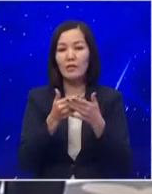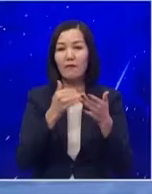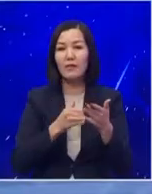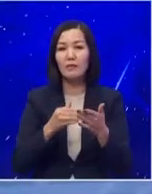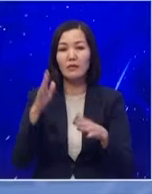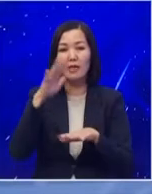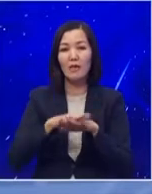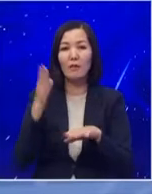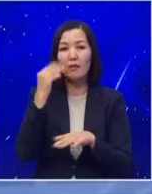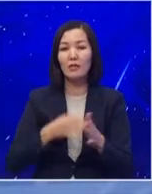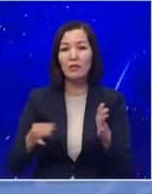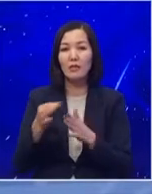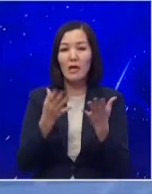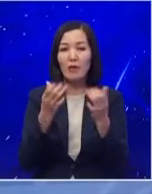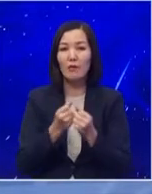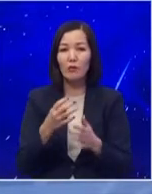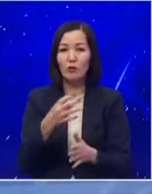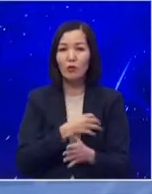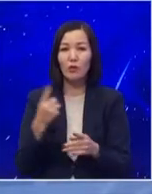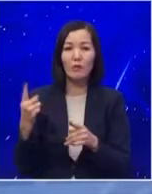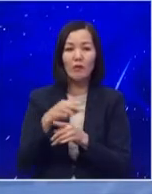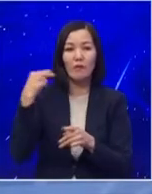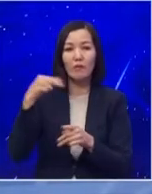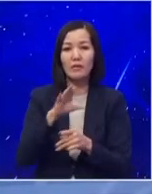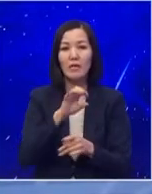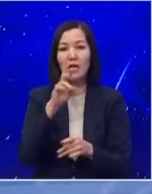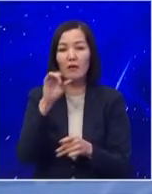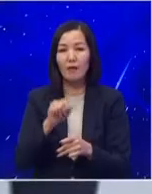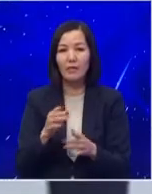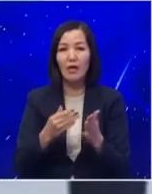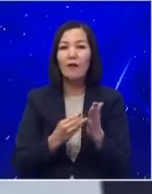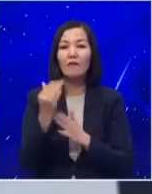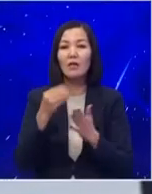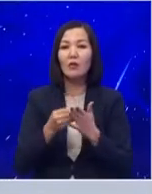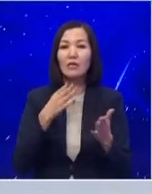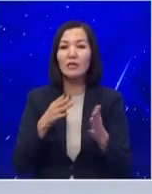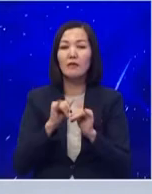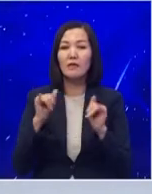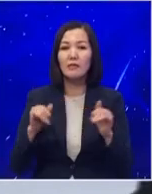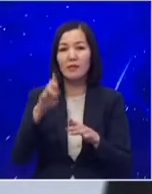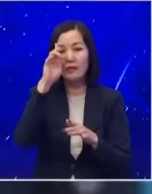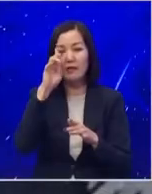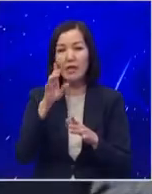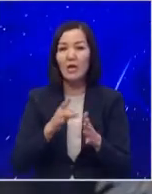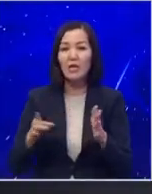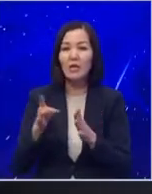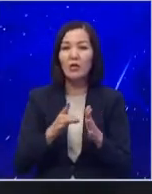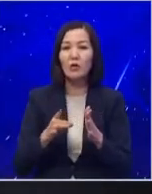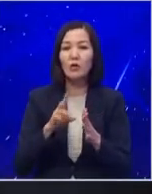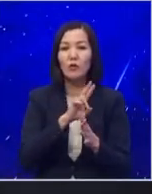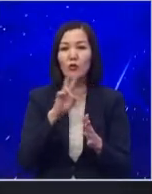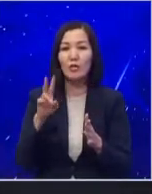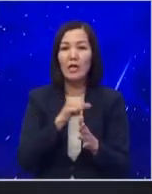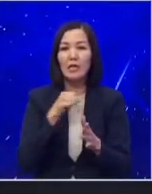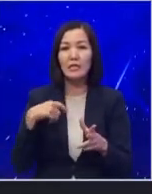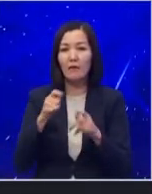области аман дык баталов получил орден первого президента ель bass высоко оценив заслуги в развитии страны региона мой султан назарбаев